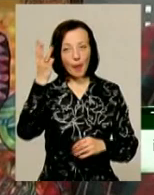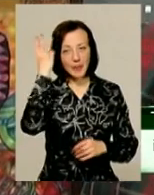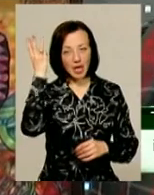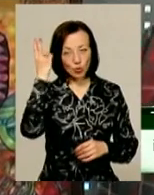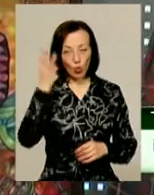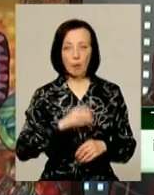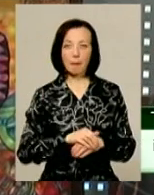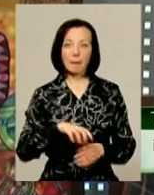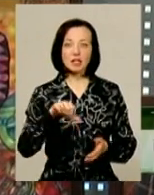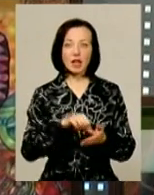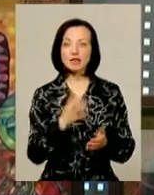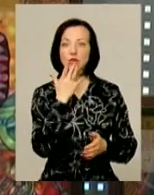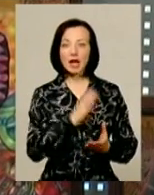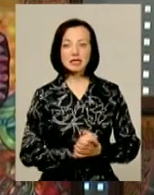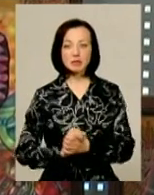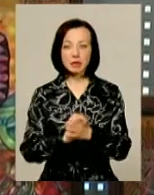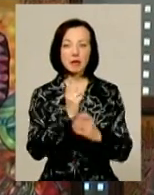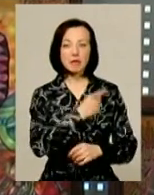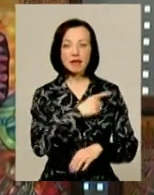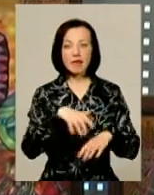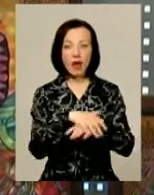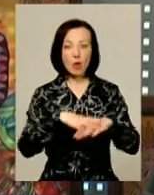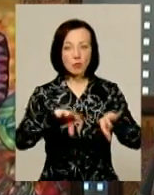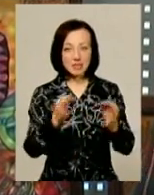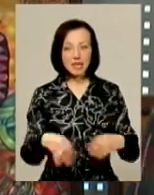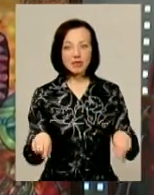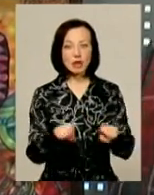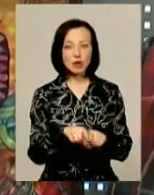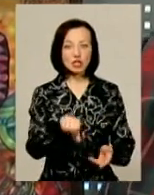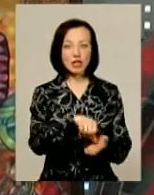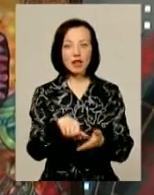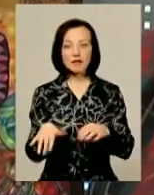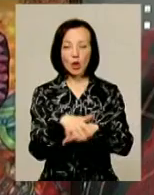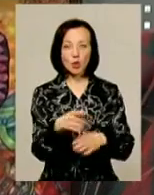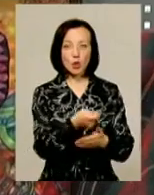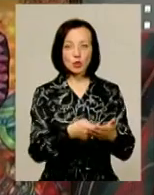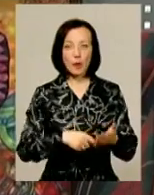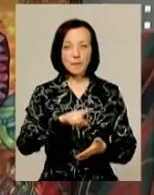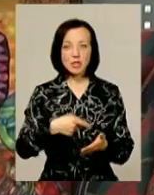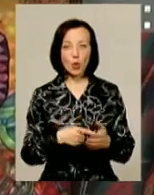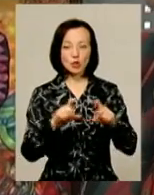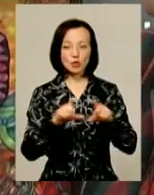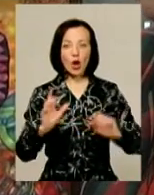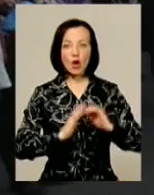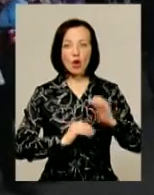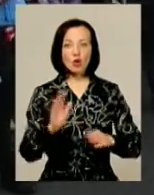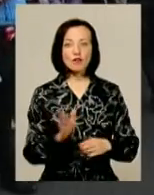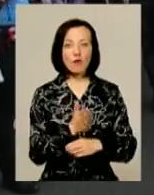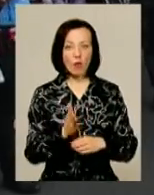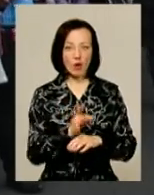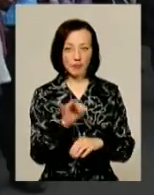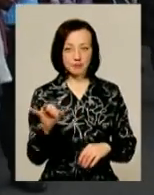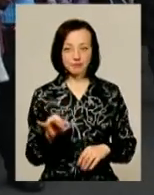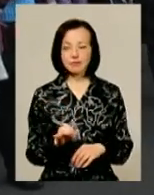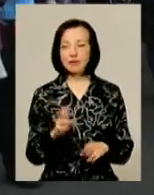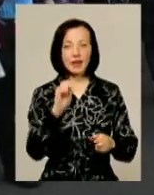Хмельницького, членів Національної спілки майстрів народного мистецтва, а також членів Народної художньої міської студії «Рукотвори». Умільці